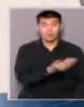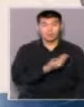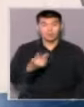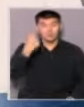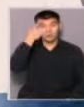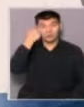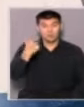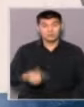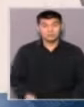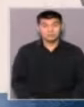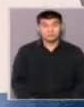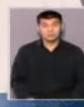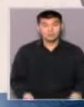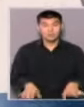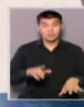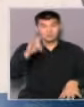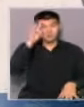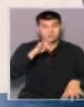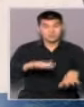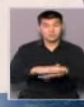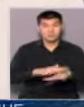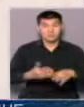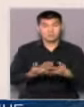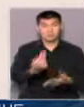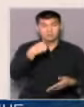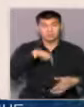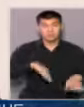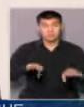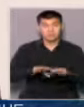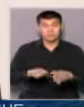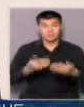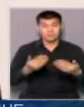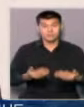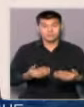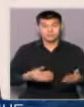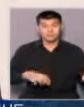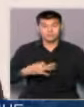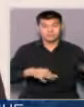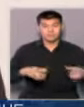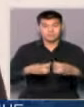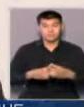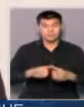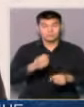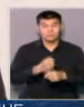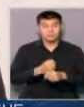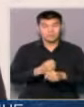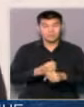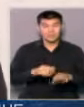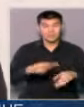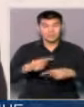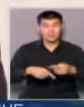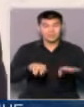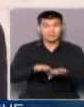белгілі, қазақ халқының рухы мен жанын, шежіресін, қанына